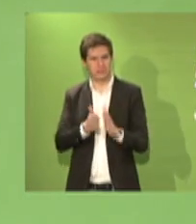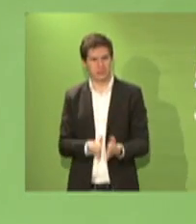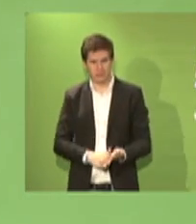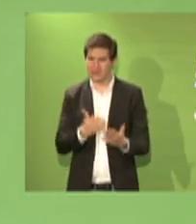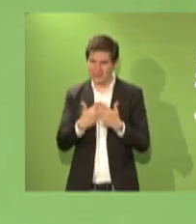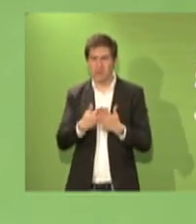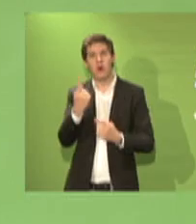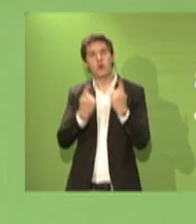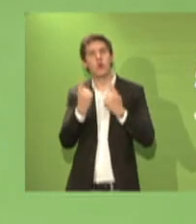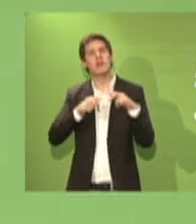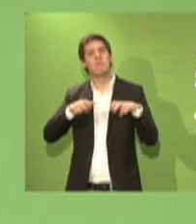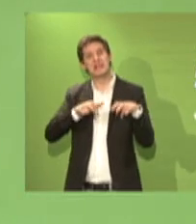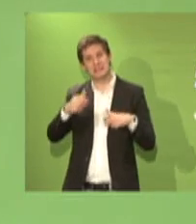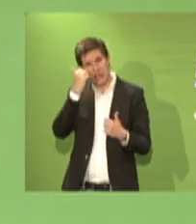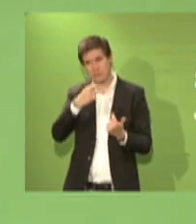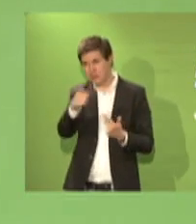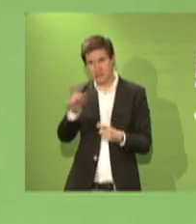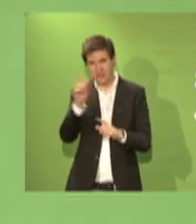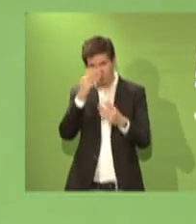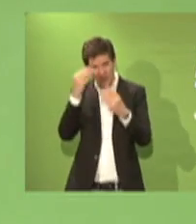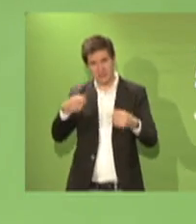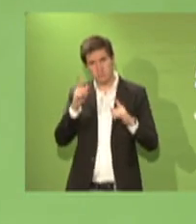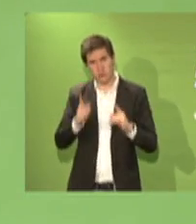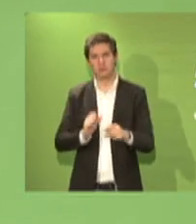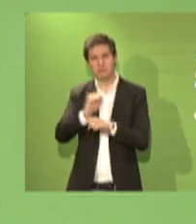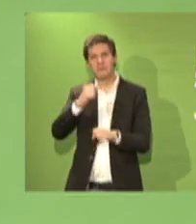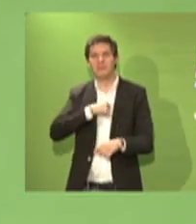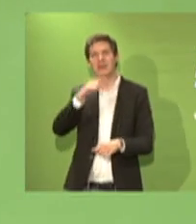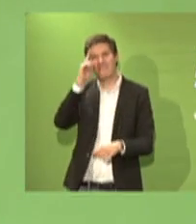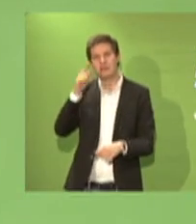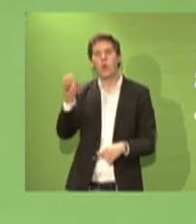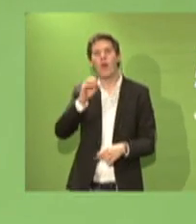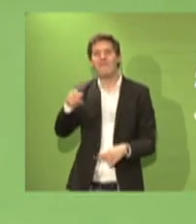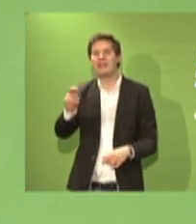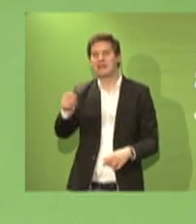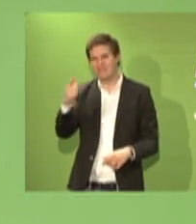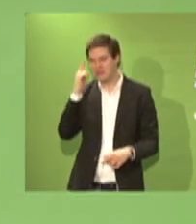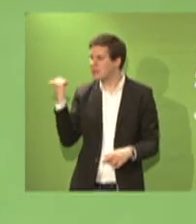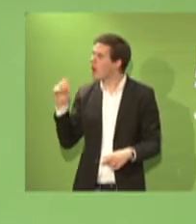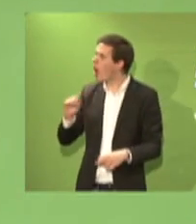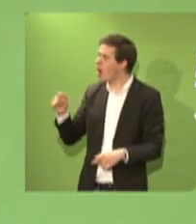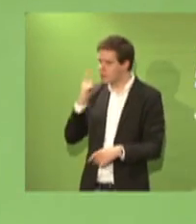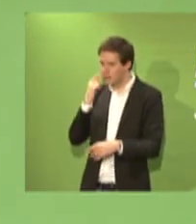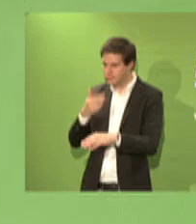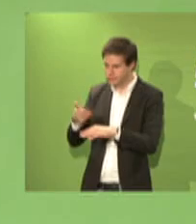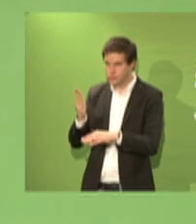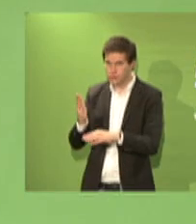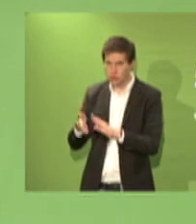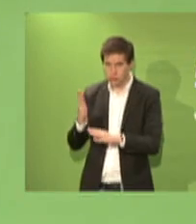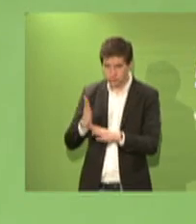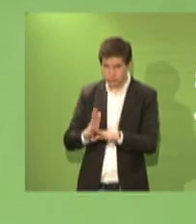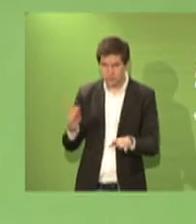unseren grünen Ministerinnen und Ministern der Bundestagsfraktion nochmal, obwohl ich es eigentlich weiß, Oliver nickt. Wir werden intensiv dafür kämpfen, dass es auch